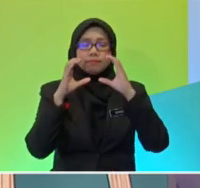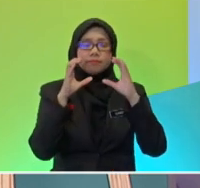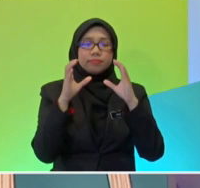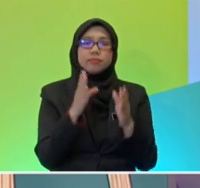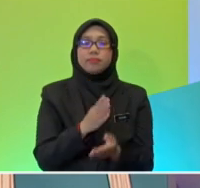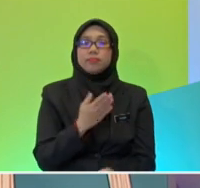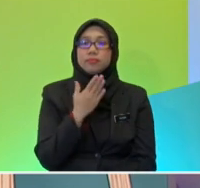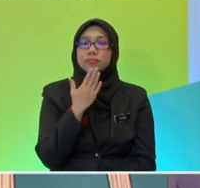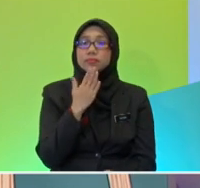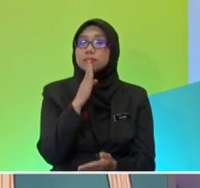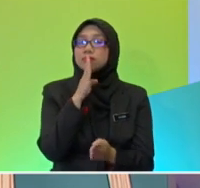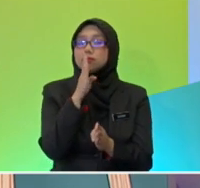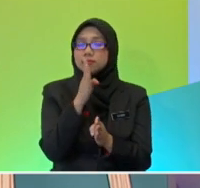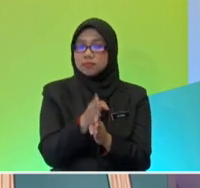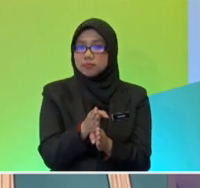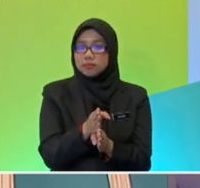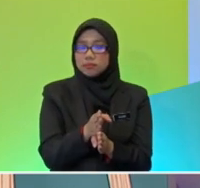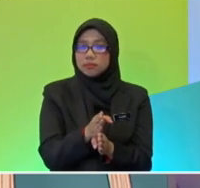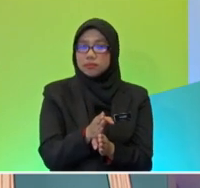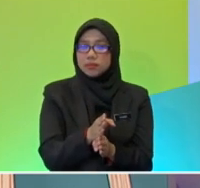video-video masuk Jangan pula